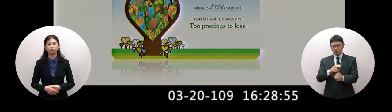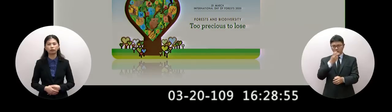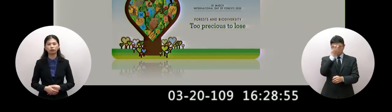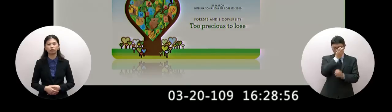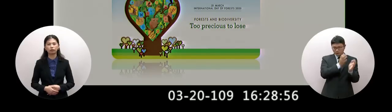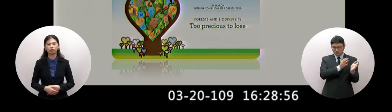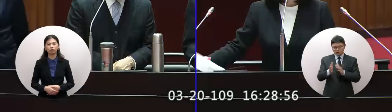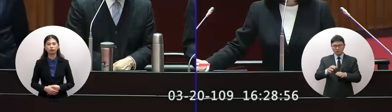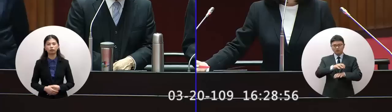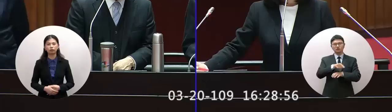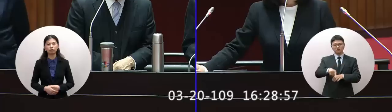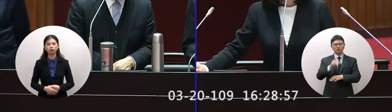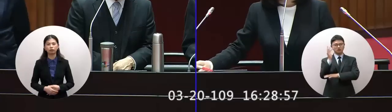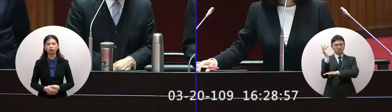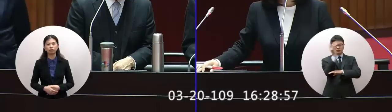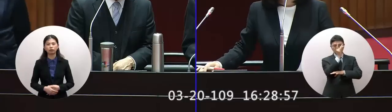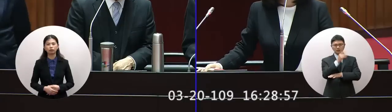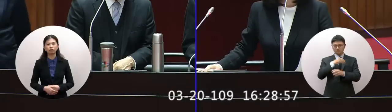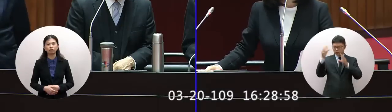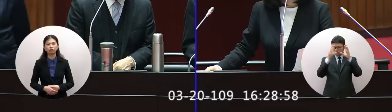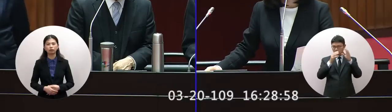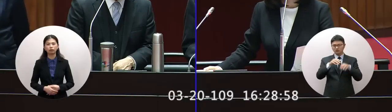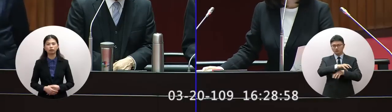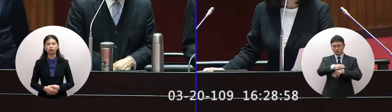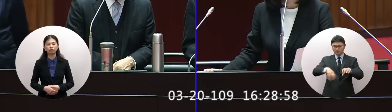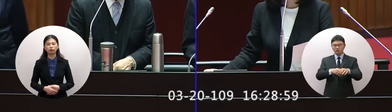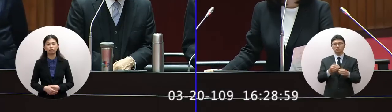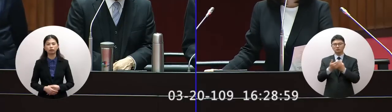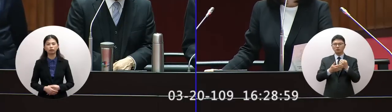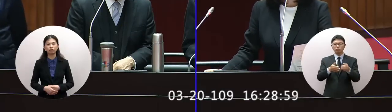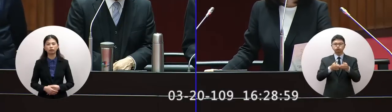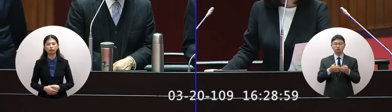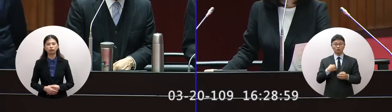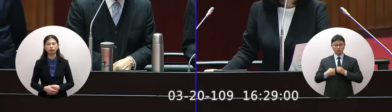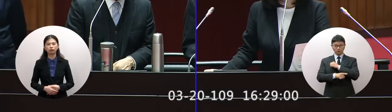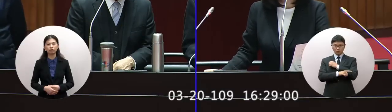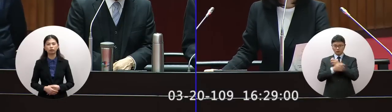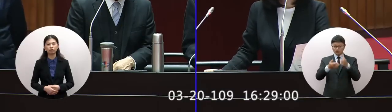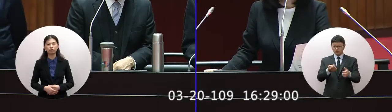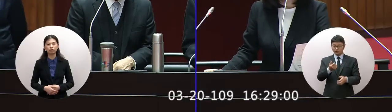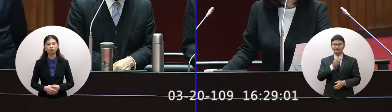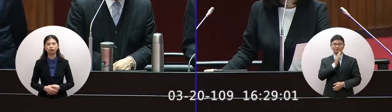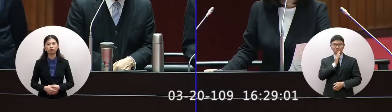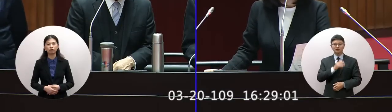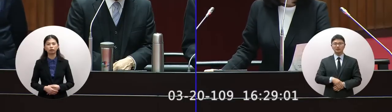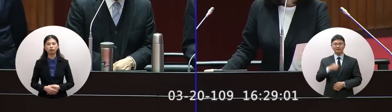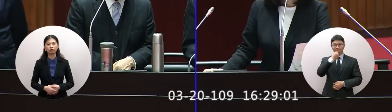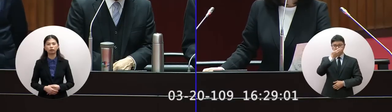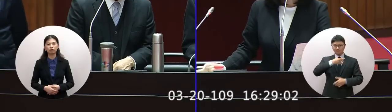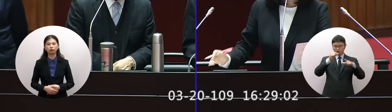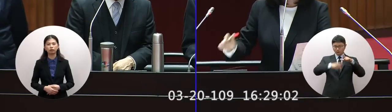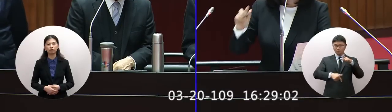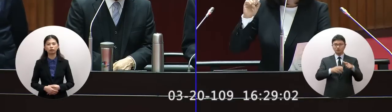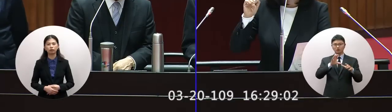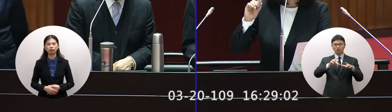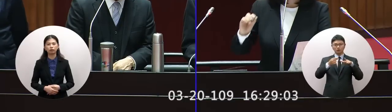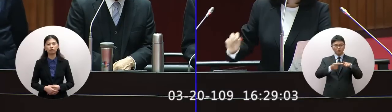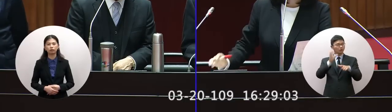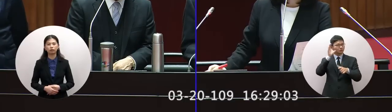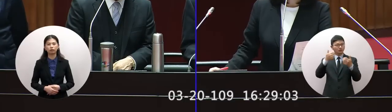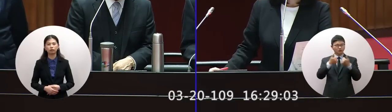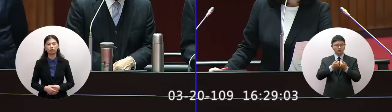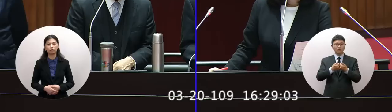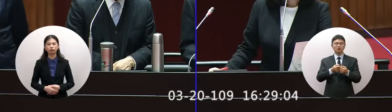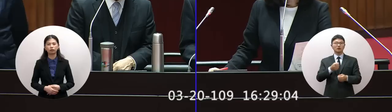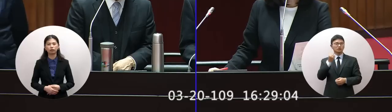贵的森林资源。院长，我今天最后的重点是台糖公司的公听会，新闻出来不到一